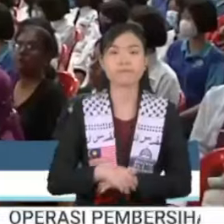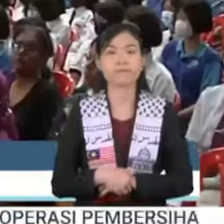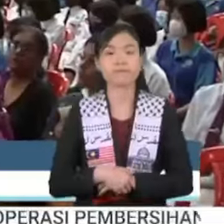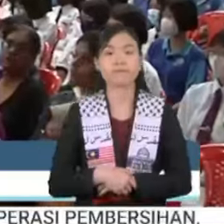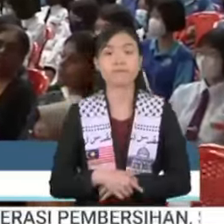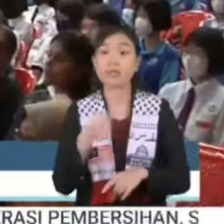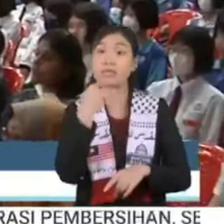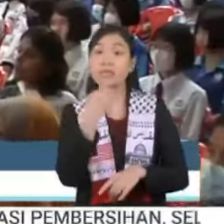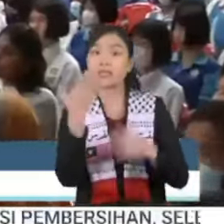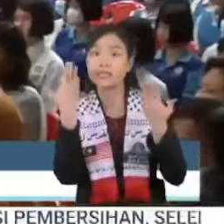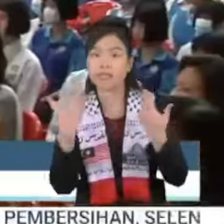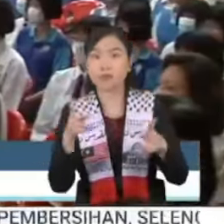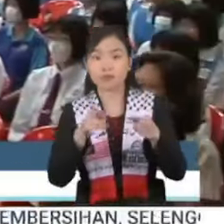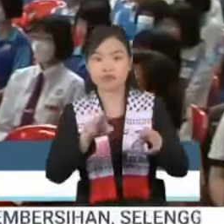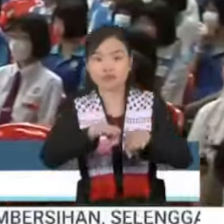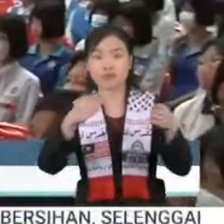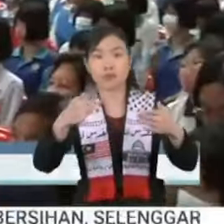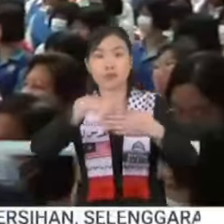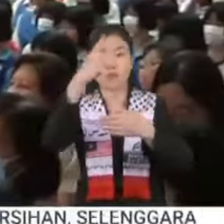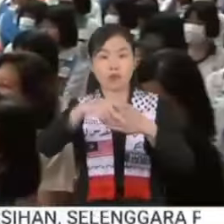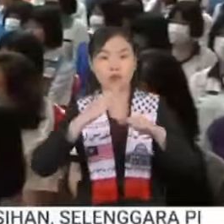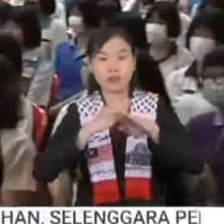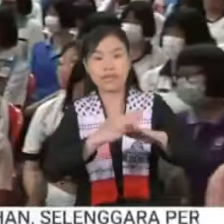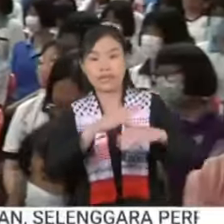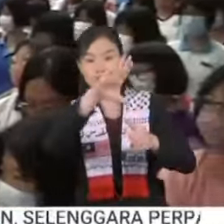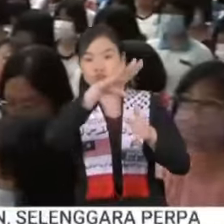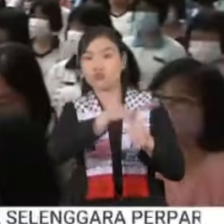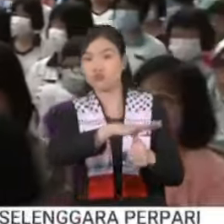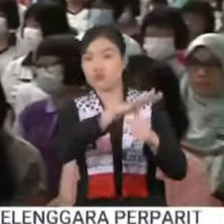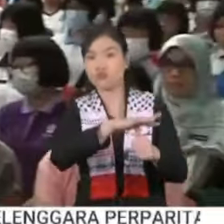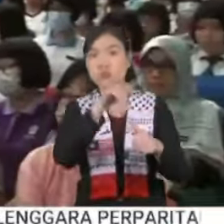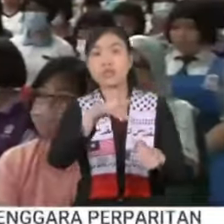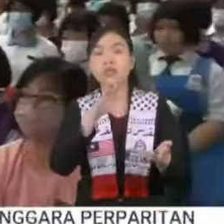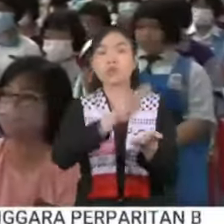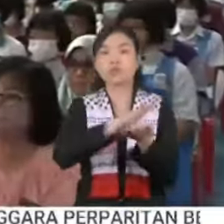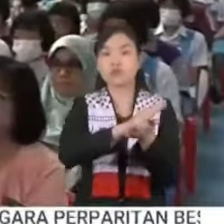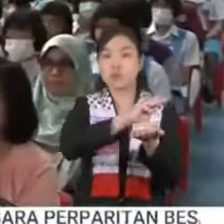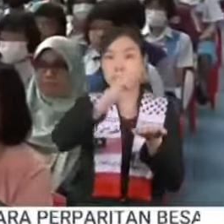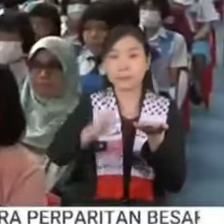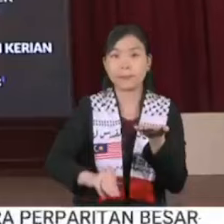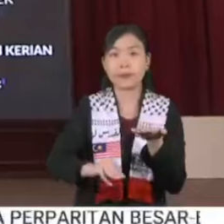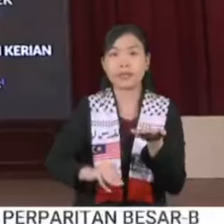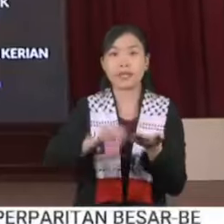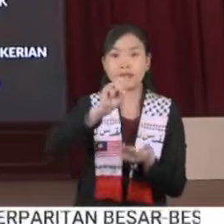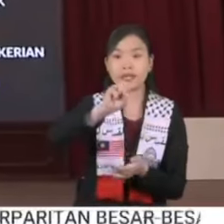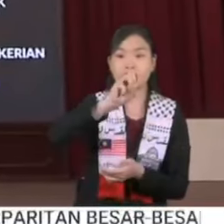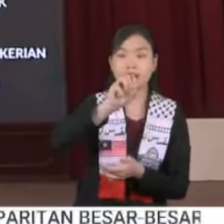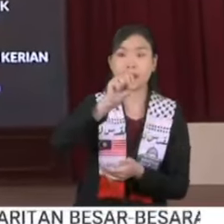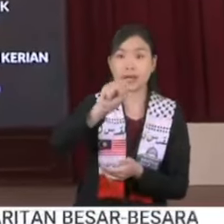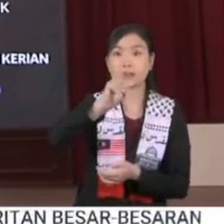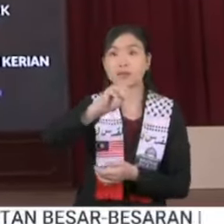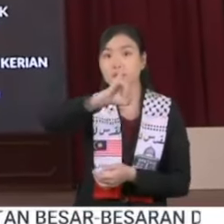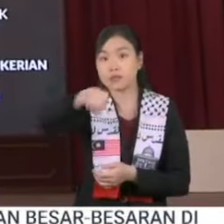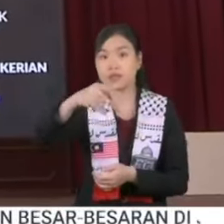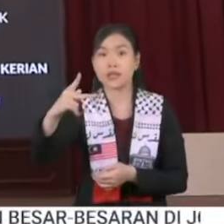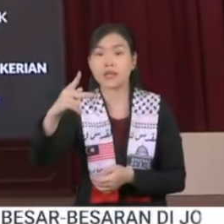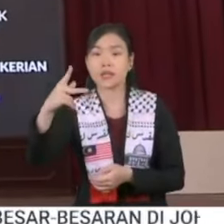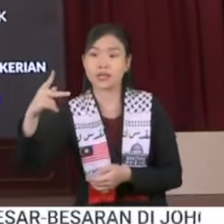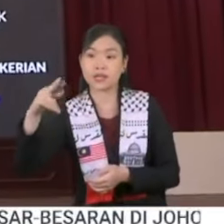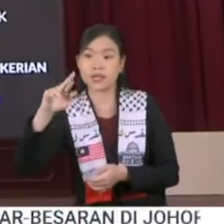Beliau berkata demikian selepas merasmikan program anti-buli di Sekolah Menengah Jenis Kebangsaan SMJK Krian Parit